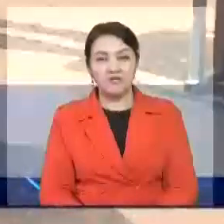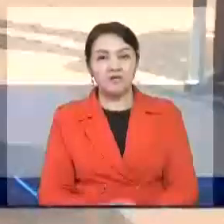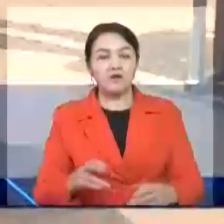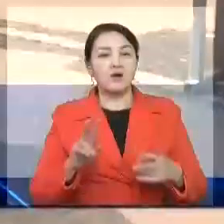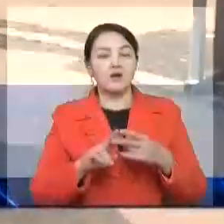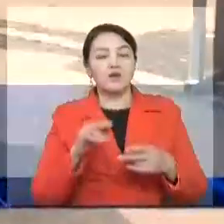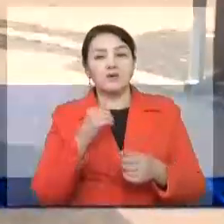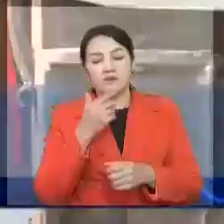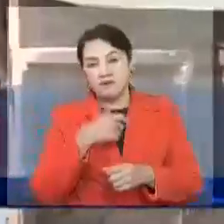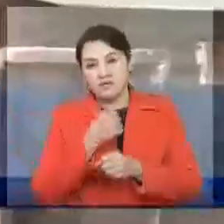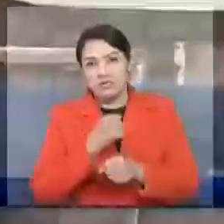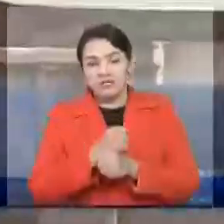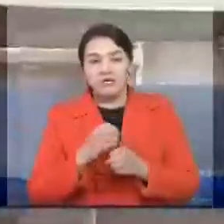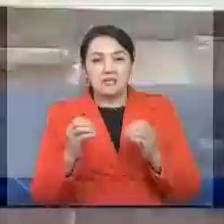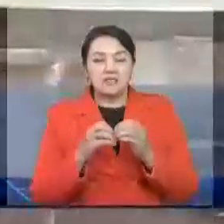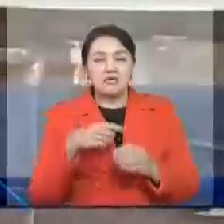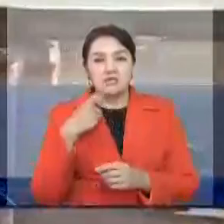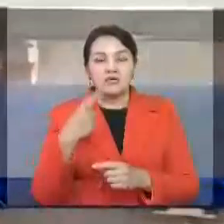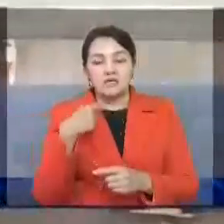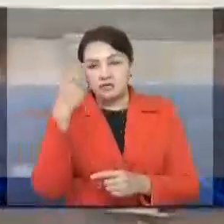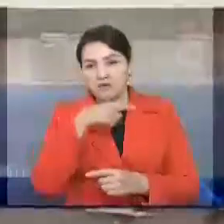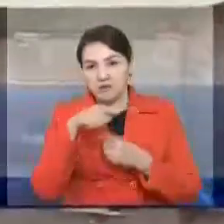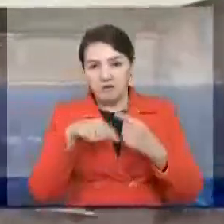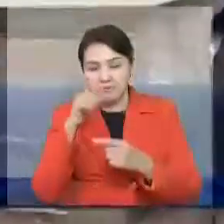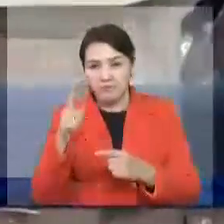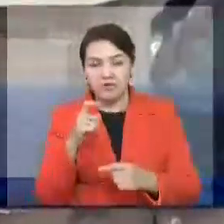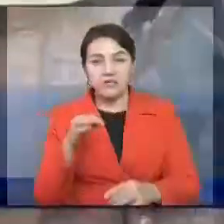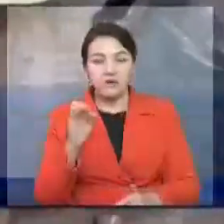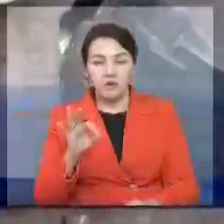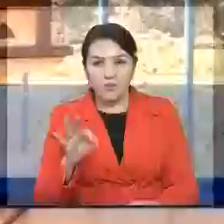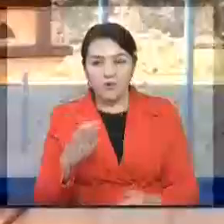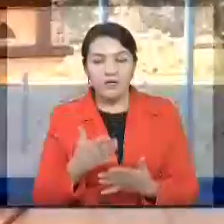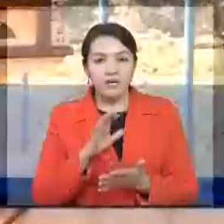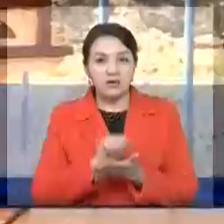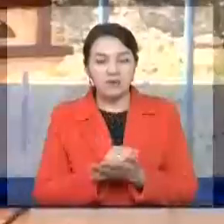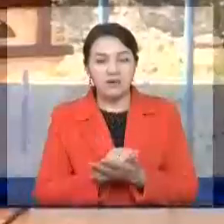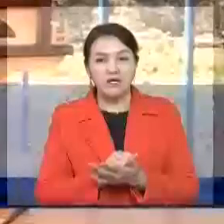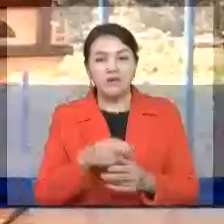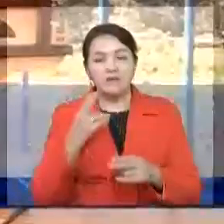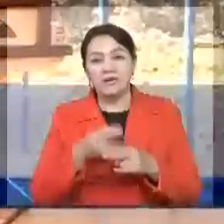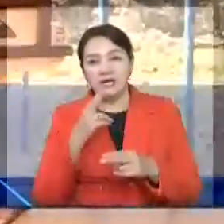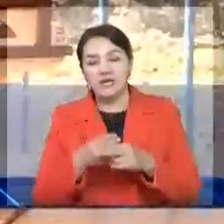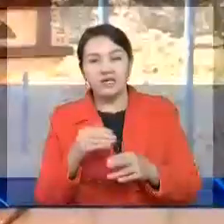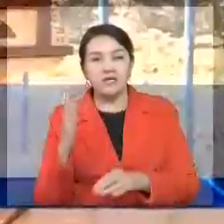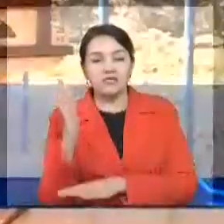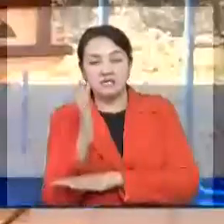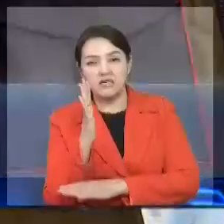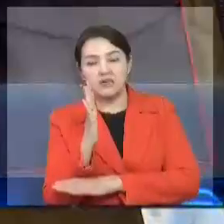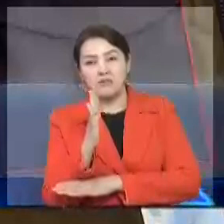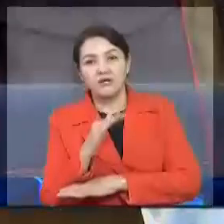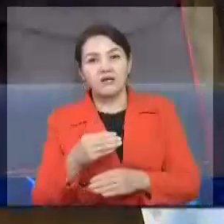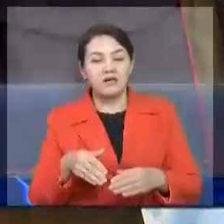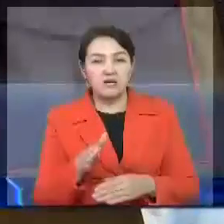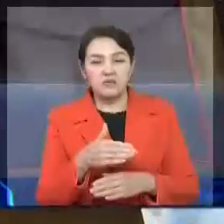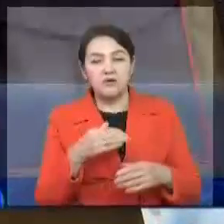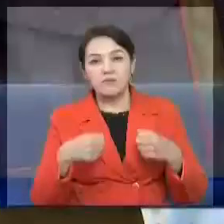Учреждение своей деятельности осуществляет 10 индивидуальных предпринимателей, в том числе ТО. Здесь занимаются обработкой металла и дерева, расфасовкой рыбной